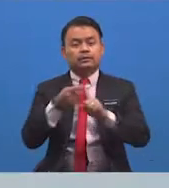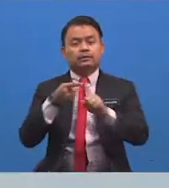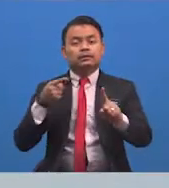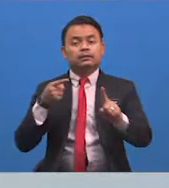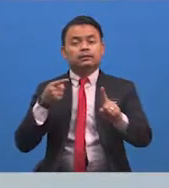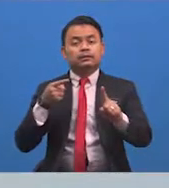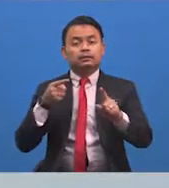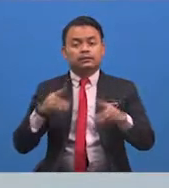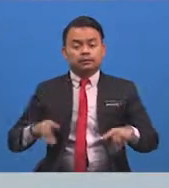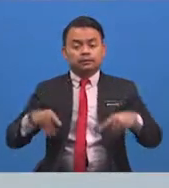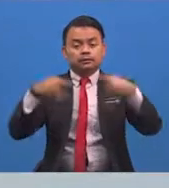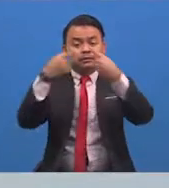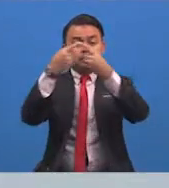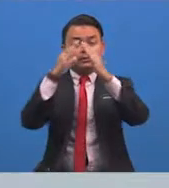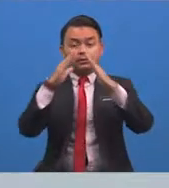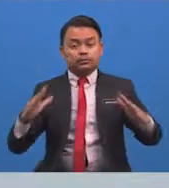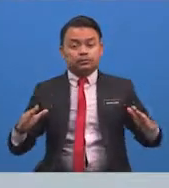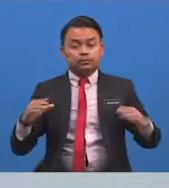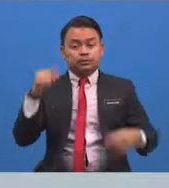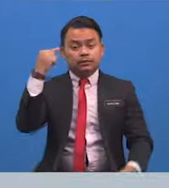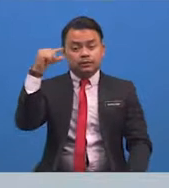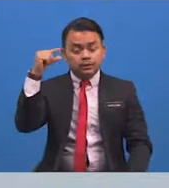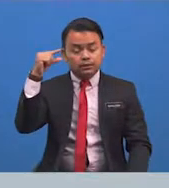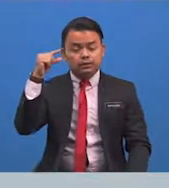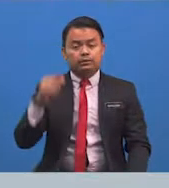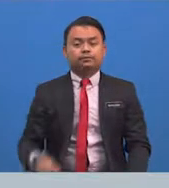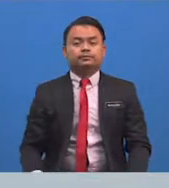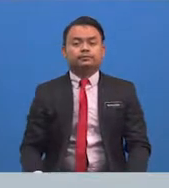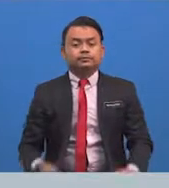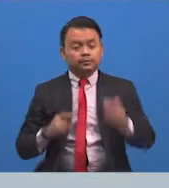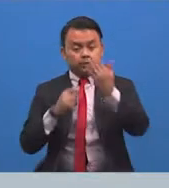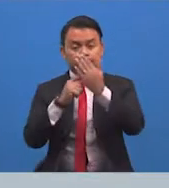melibatkan pertambahan gas seperti karbon dioksida,